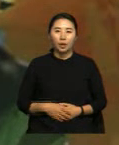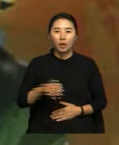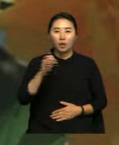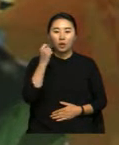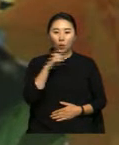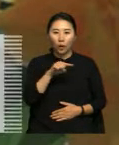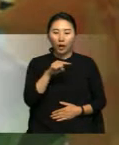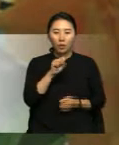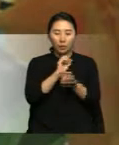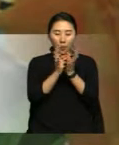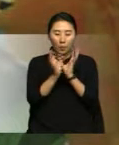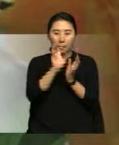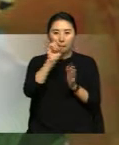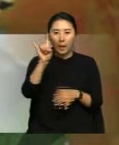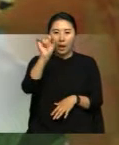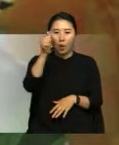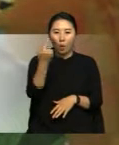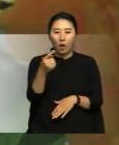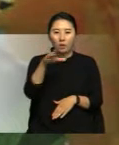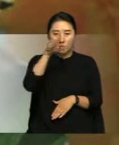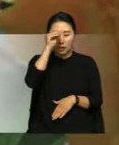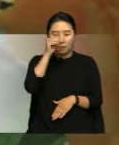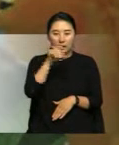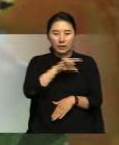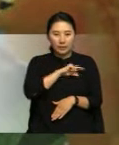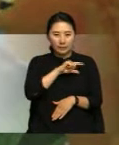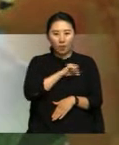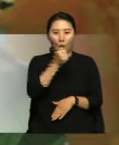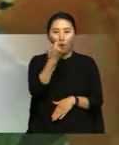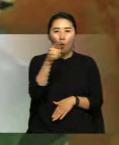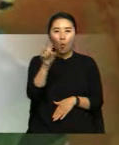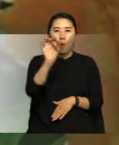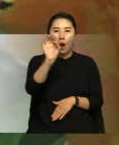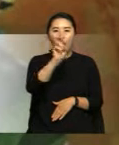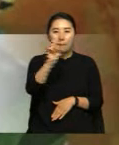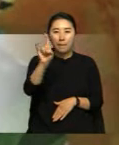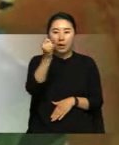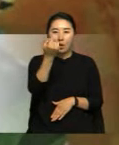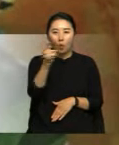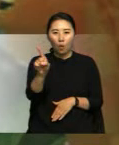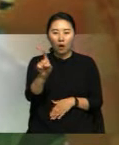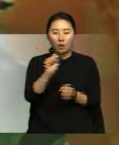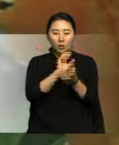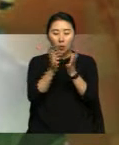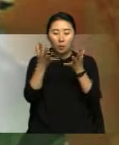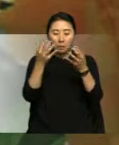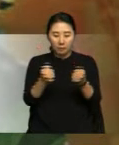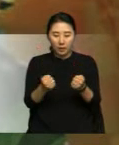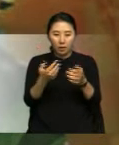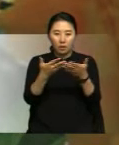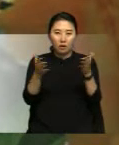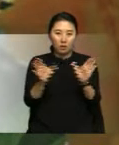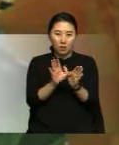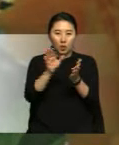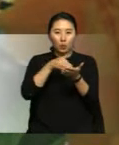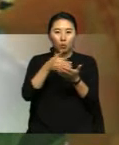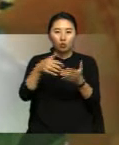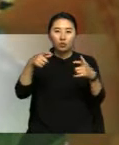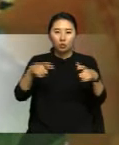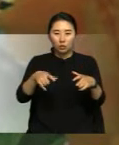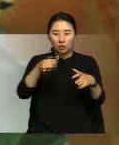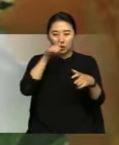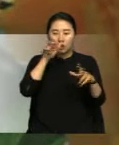노란 꽃이 매화를 닮았다고 해서 이름 붙여진 황매화. 마을에 이 꽃이 많아서 이름 붙여진 황매마을이 동두천에